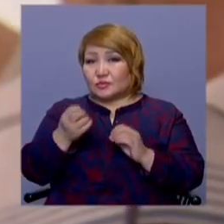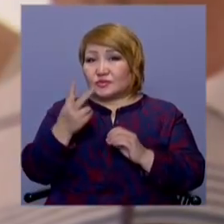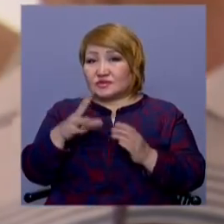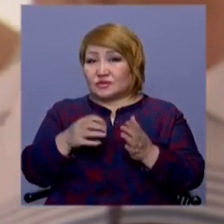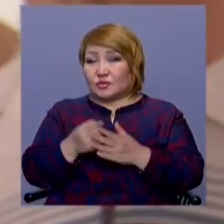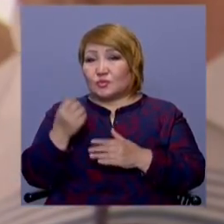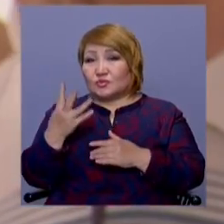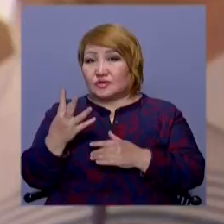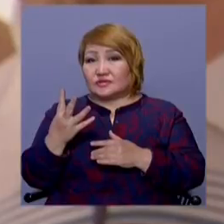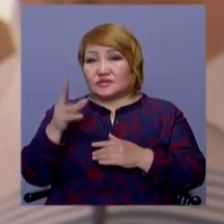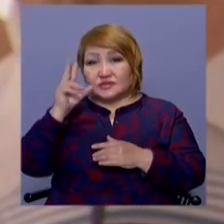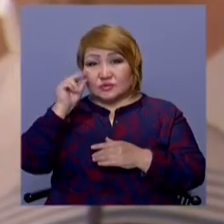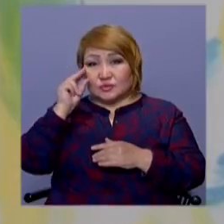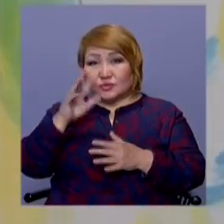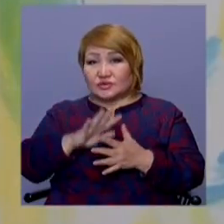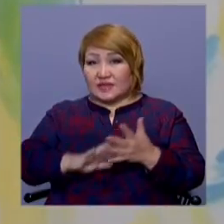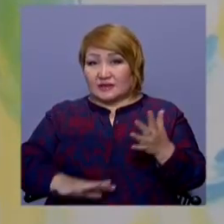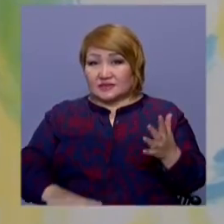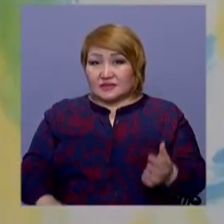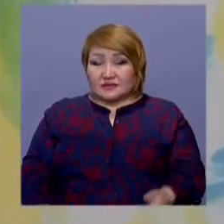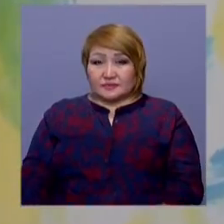дейін жалғасады.